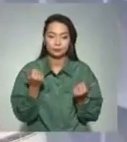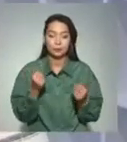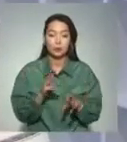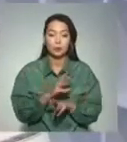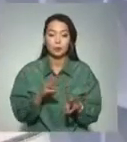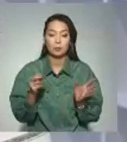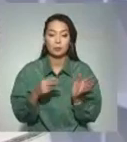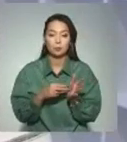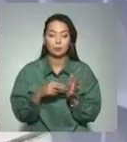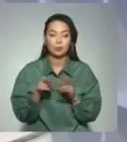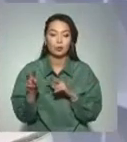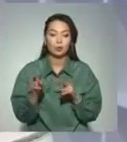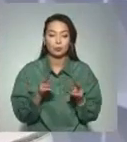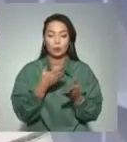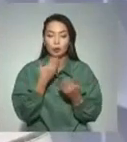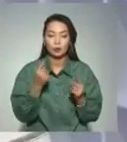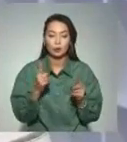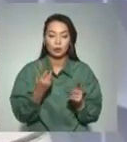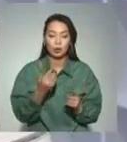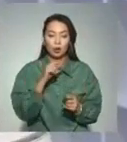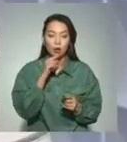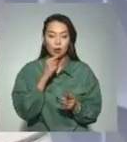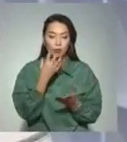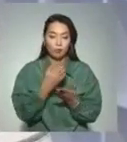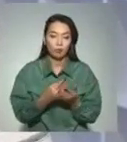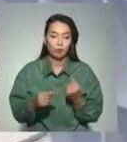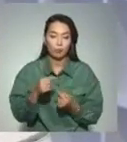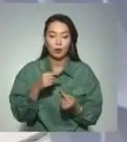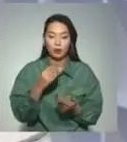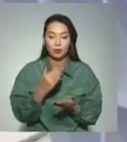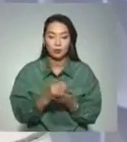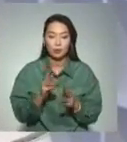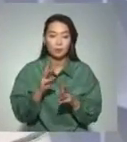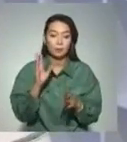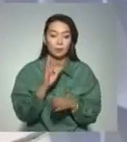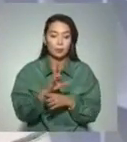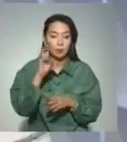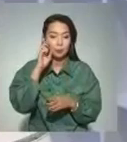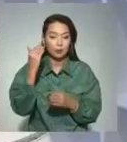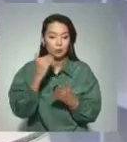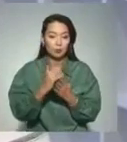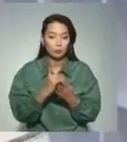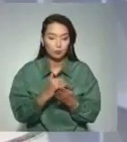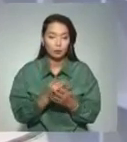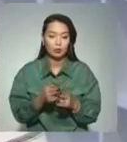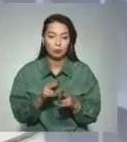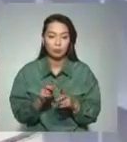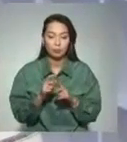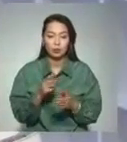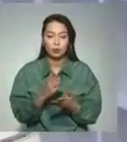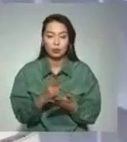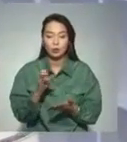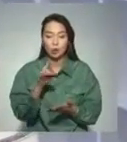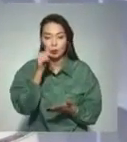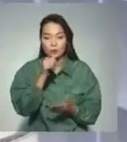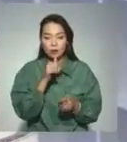Министрлік бағаны бақылауға алмайды, себебі бұл нарықтық экономика. Біз үкімет берген тапсырма бойынша мемлекеттік бағдарлама ұсынамыз. Мысалға наурыз айында